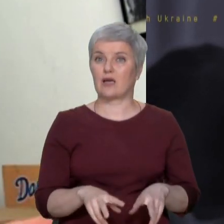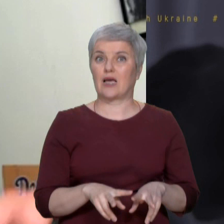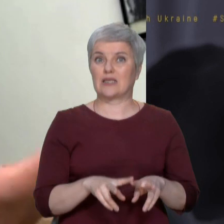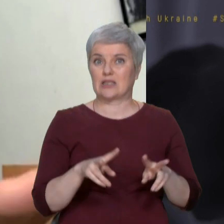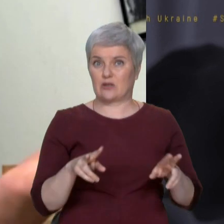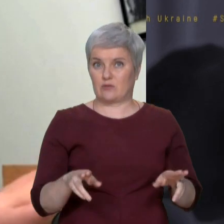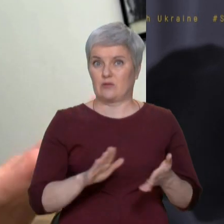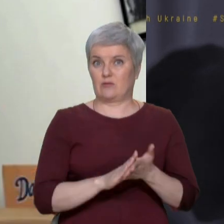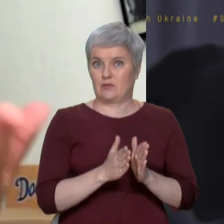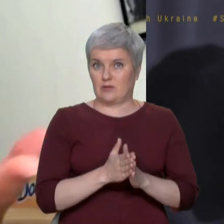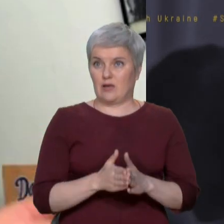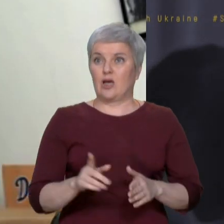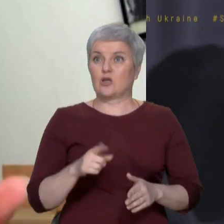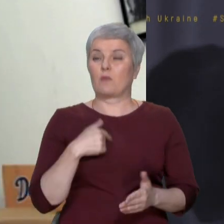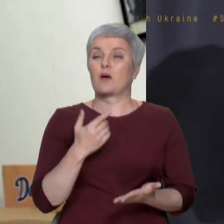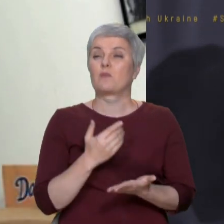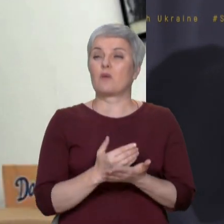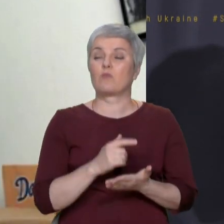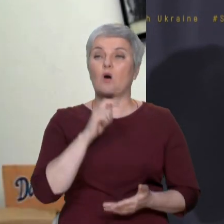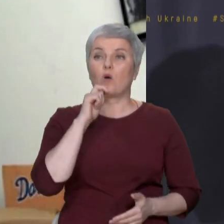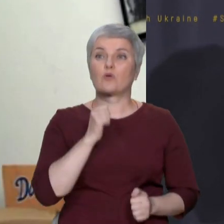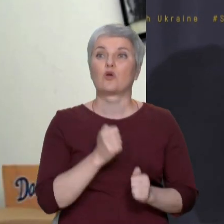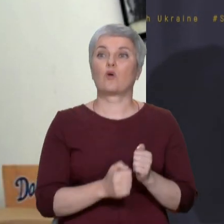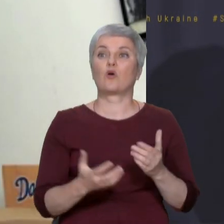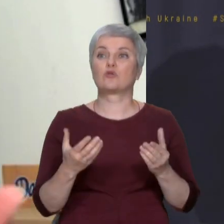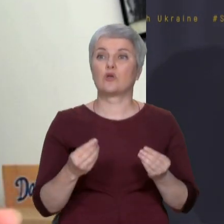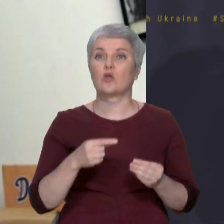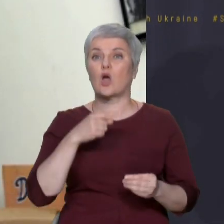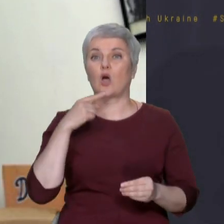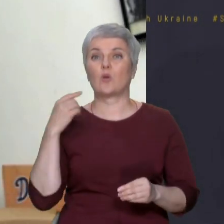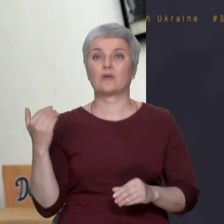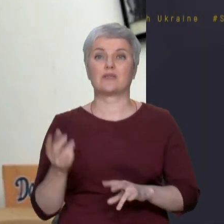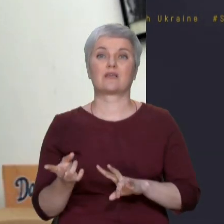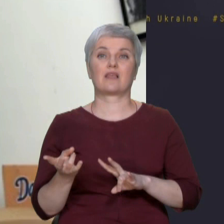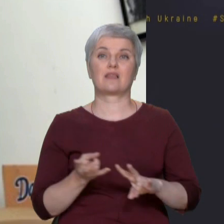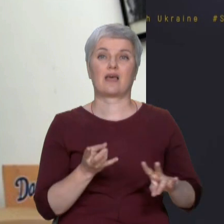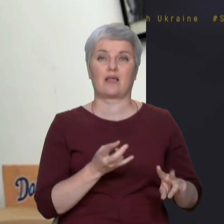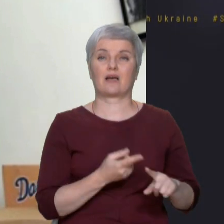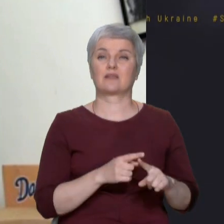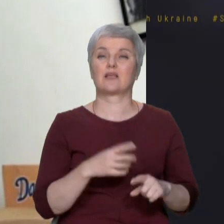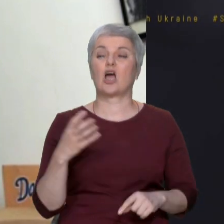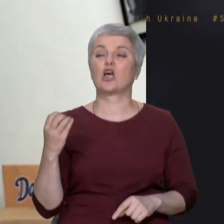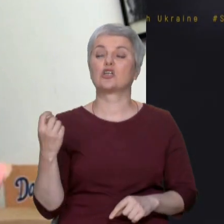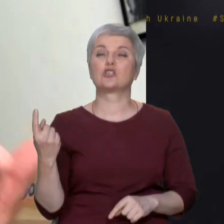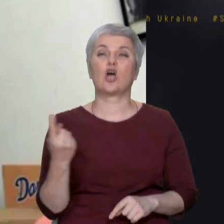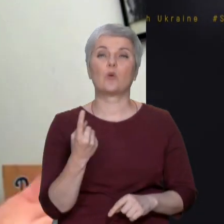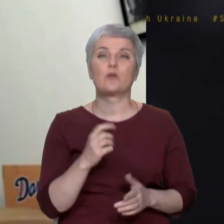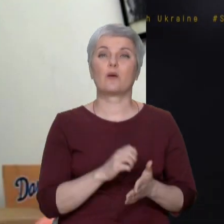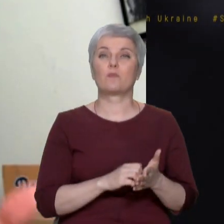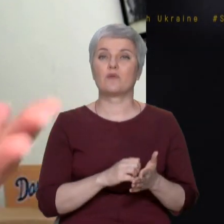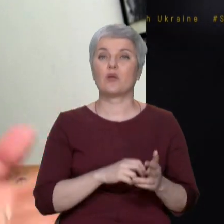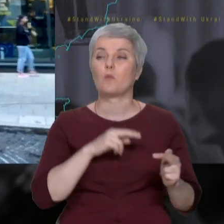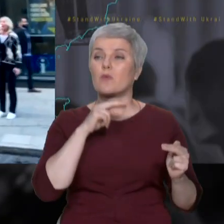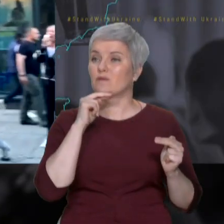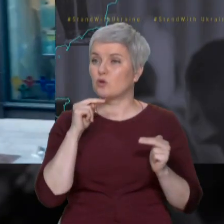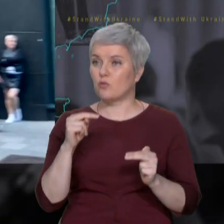Росія, ми маємо в Україні кожен день теракти російські. І це ще один, знову ж таки, інфопривід привернути увагу